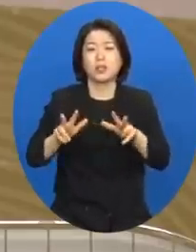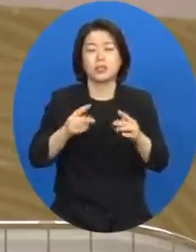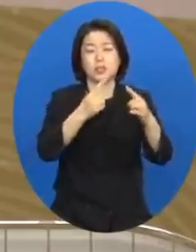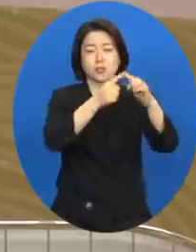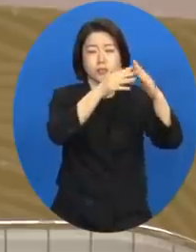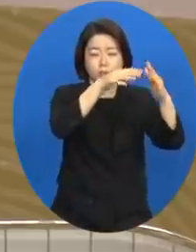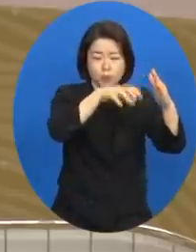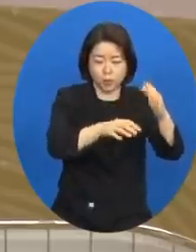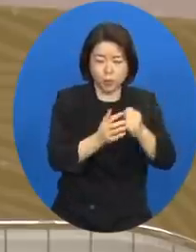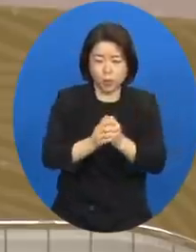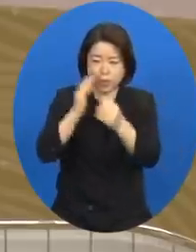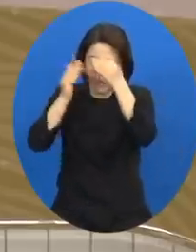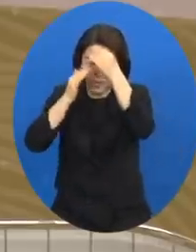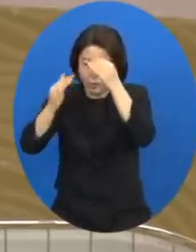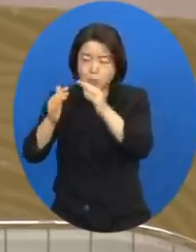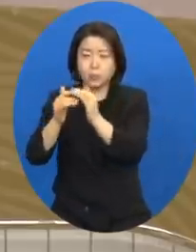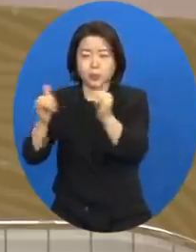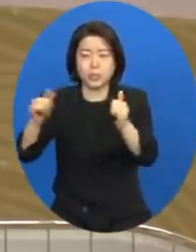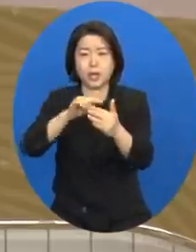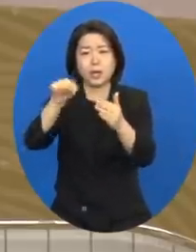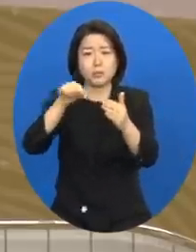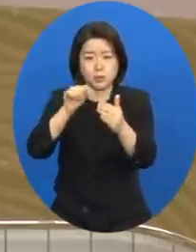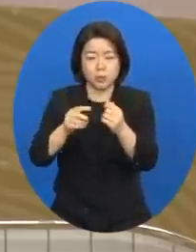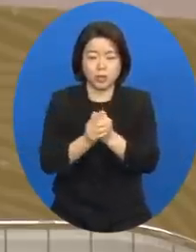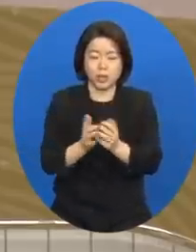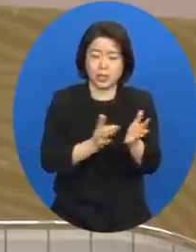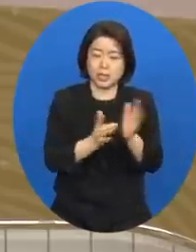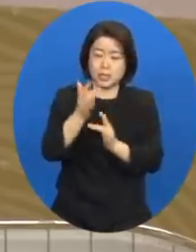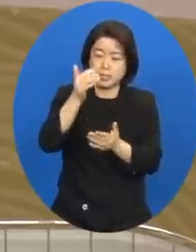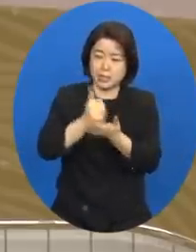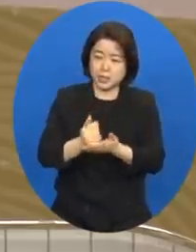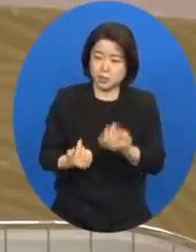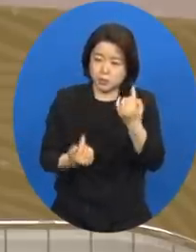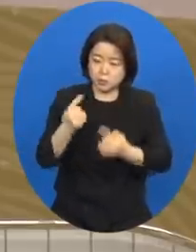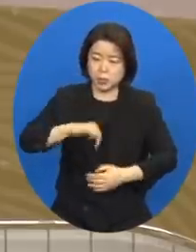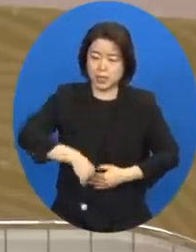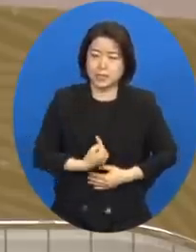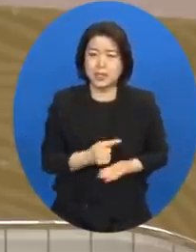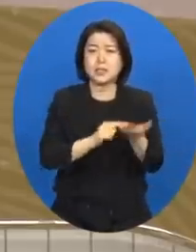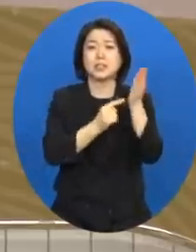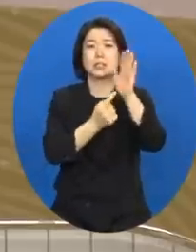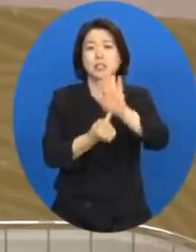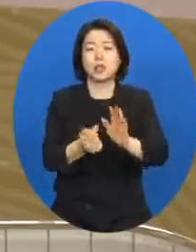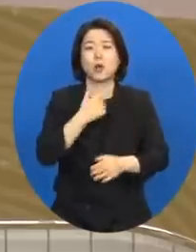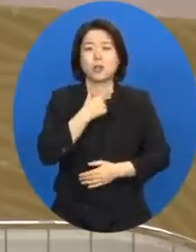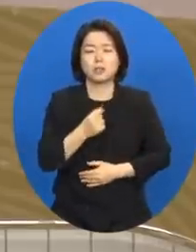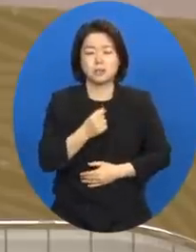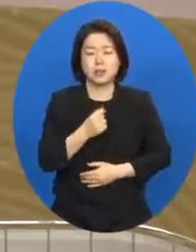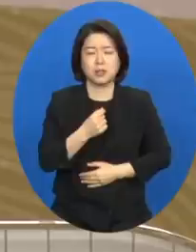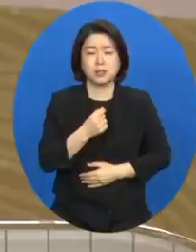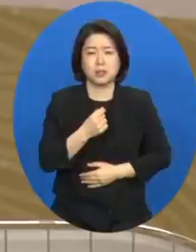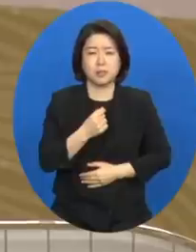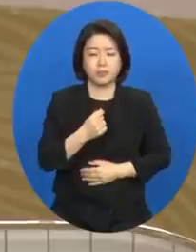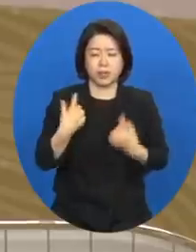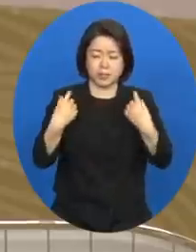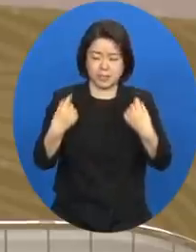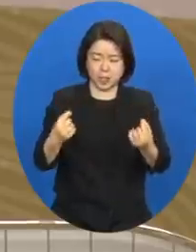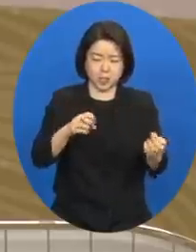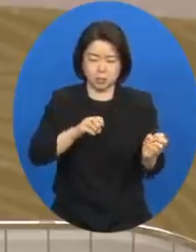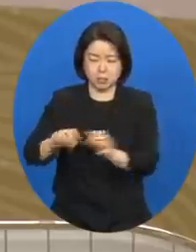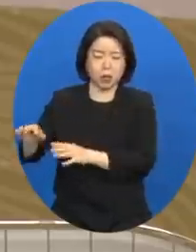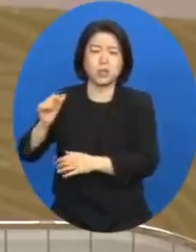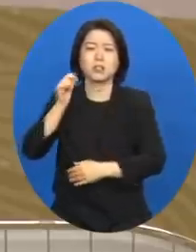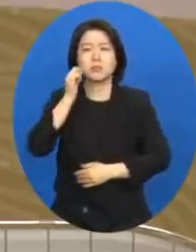교회나 성도들 중에 예수님보다도 자기 자신을 드러내고 싶은 욕망을 여전히 버리지